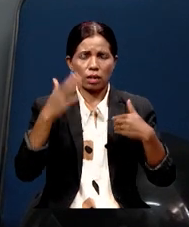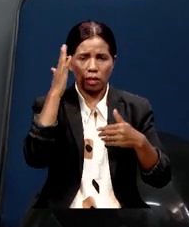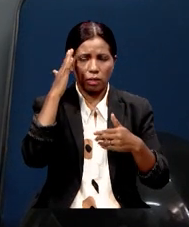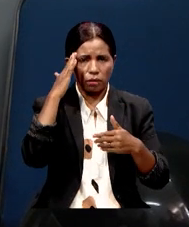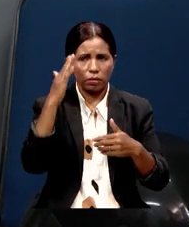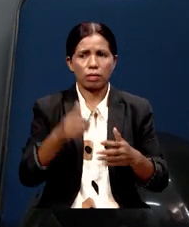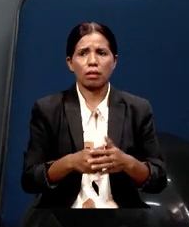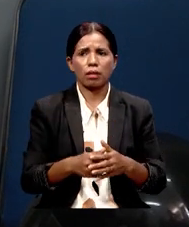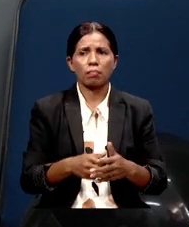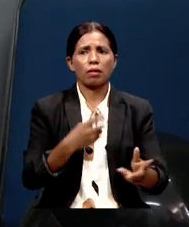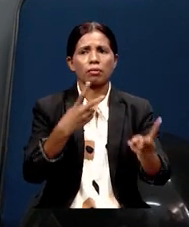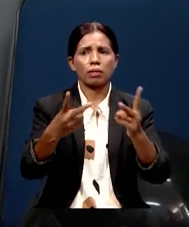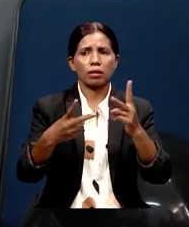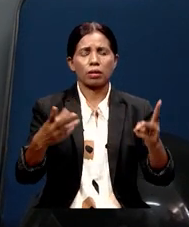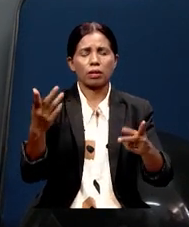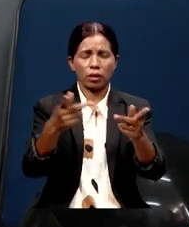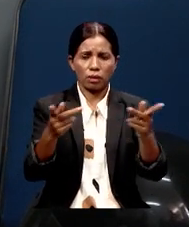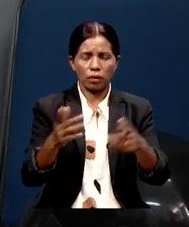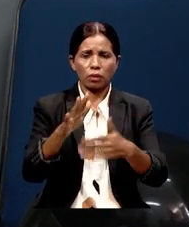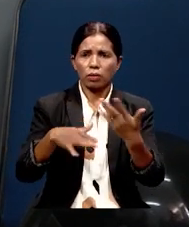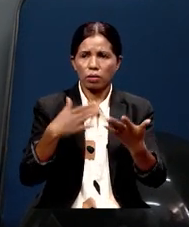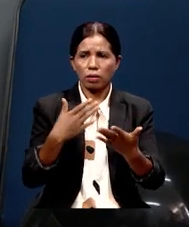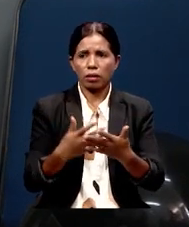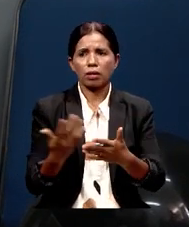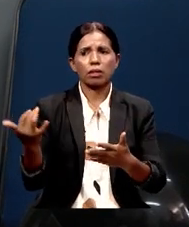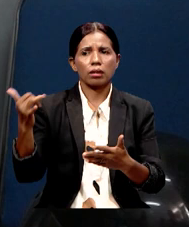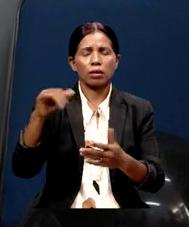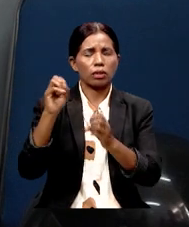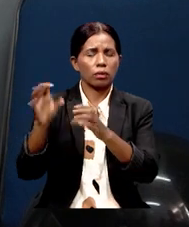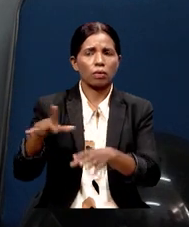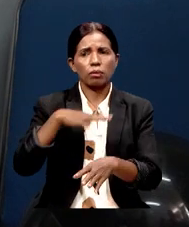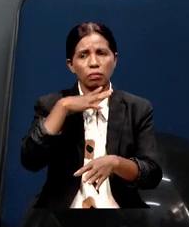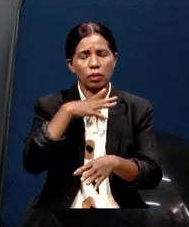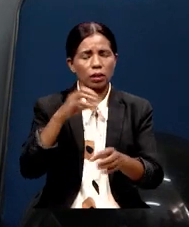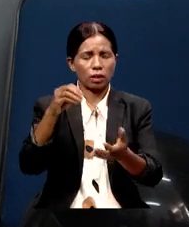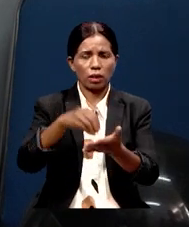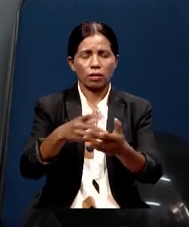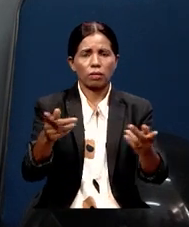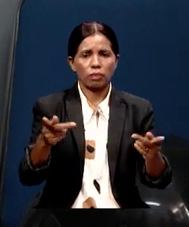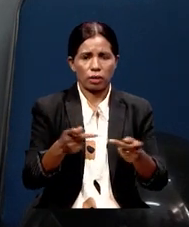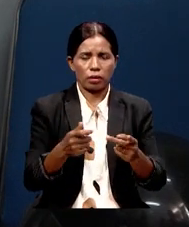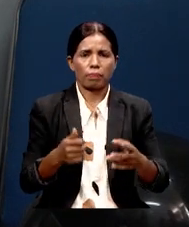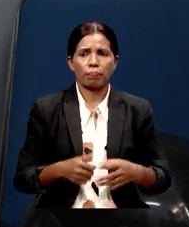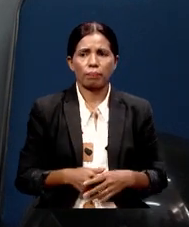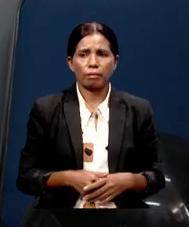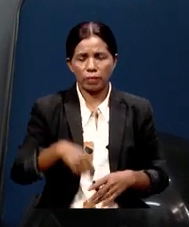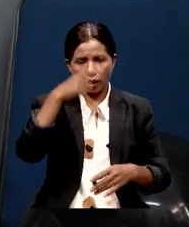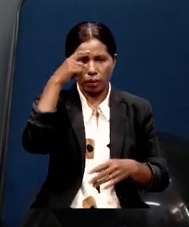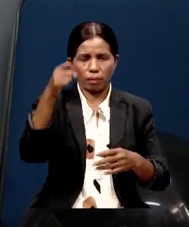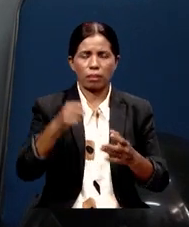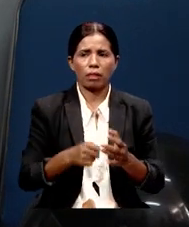ne be mag ba visita e hazarting hirak ne ne. Sira soy lisu lah ya lisu fatin. Tambahnya